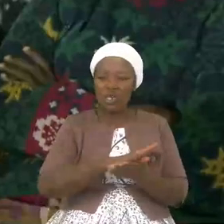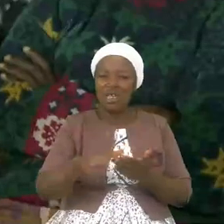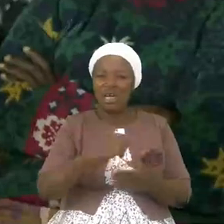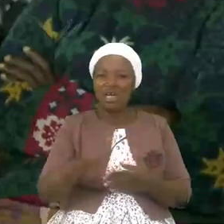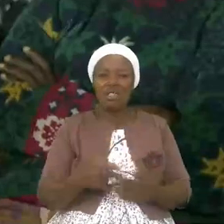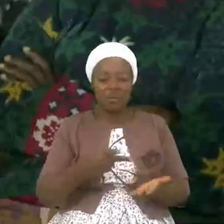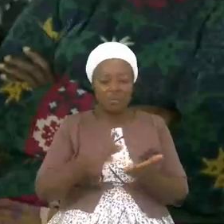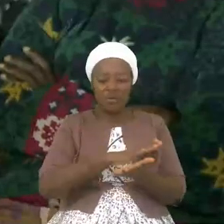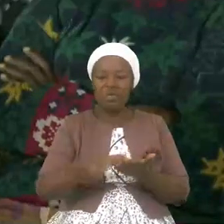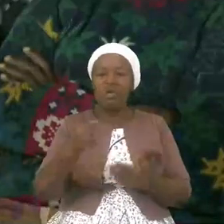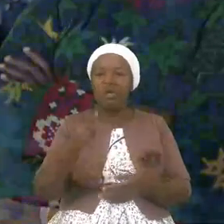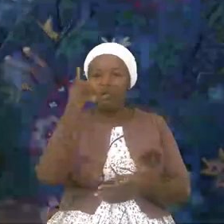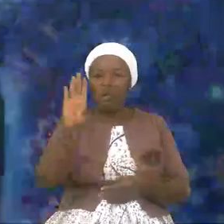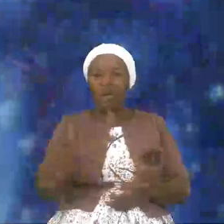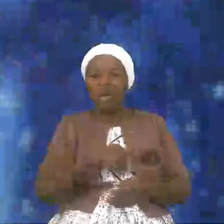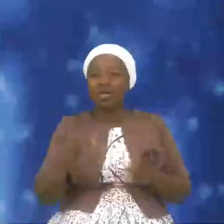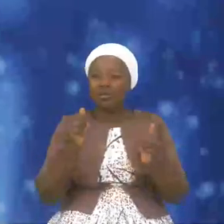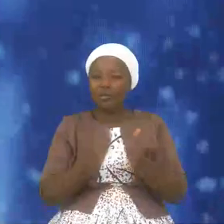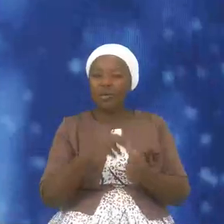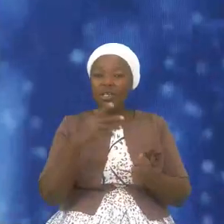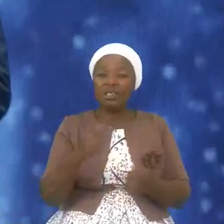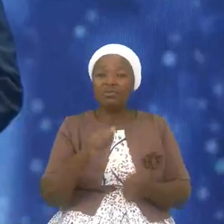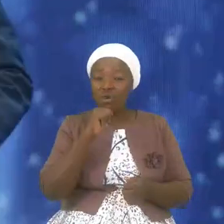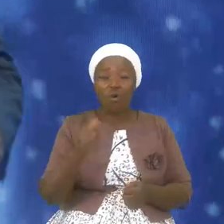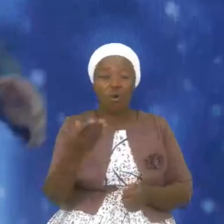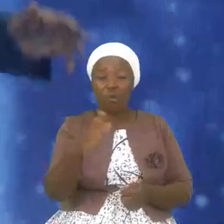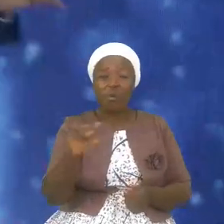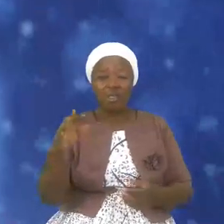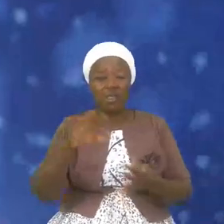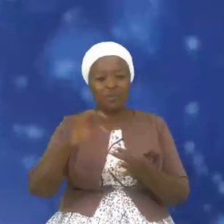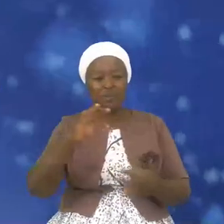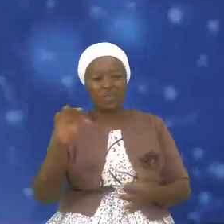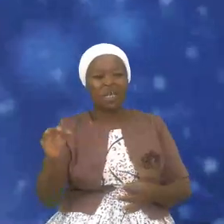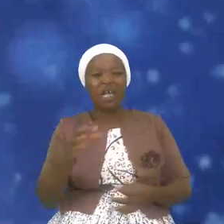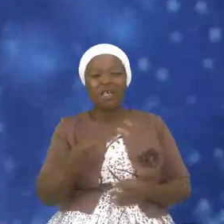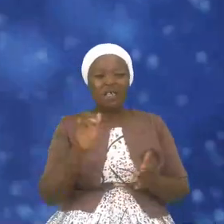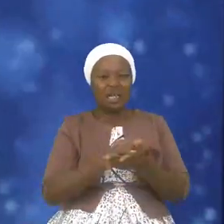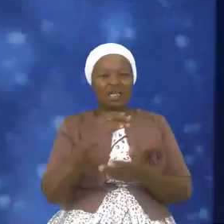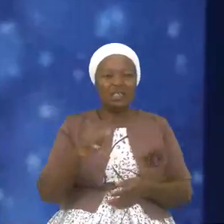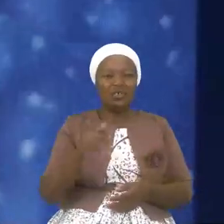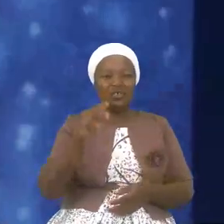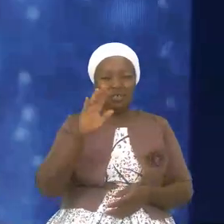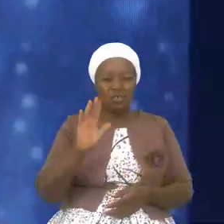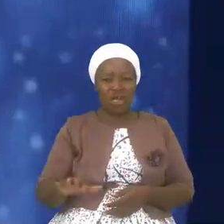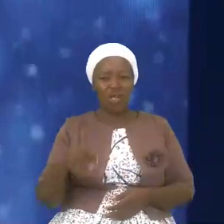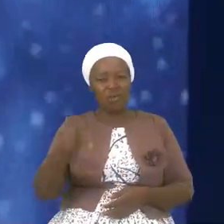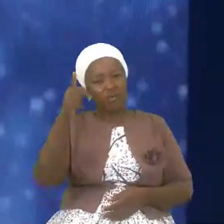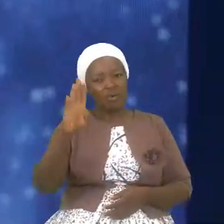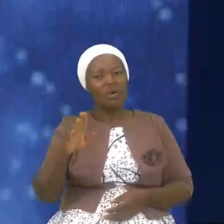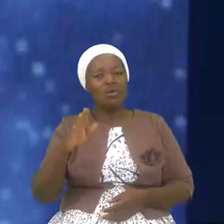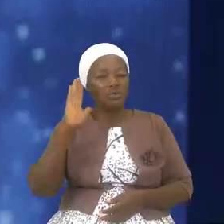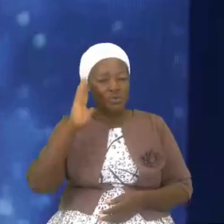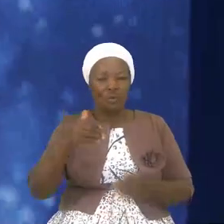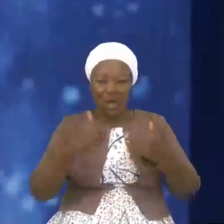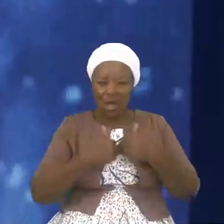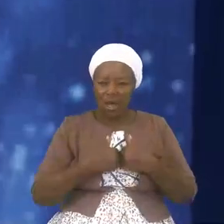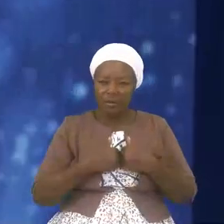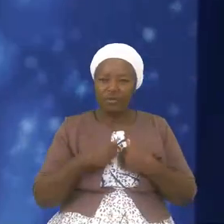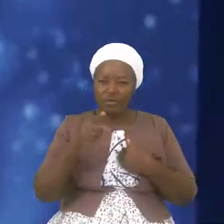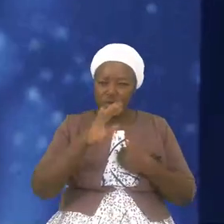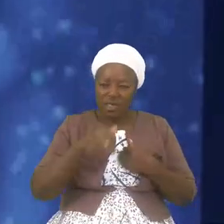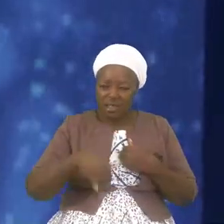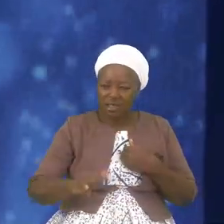la pureté de Dieu et avec l'esprit de non-compromission qu'un enfant de Dieu devrait retenir.